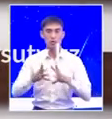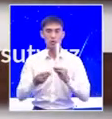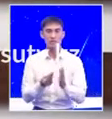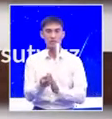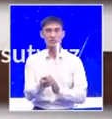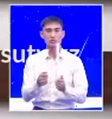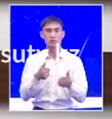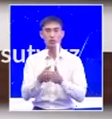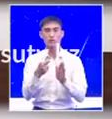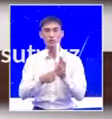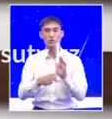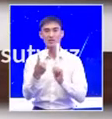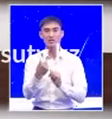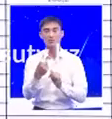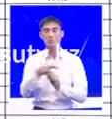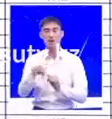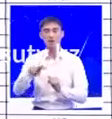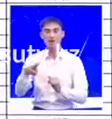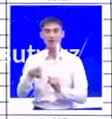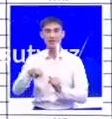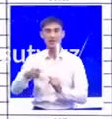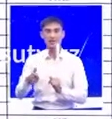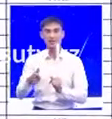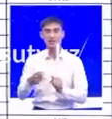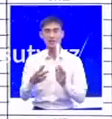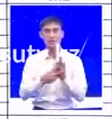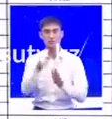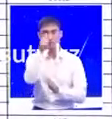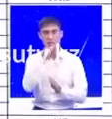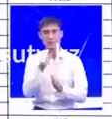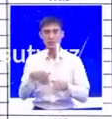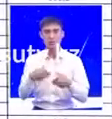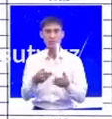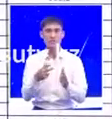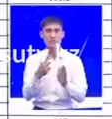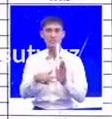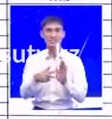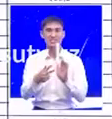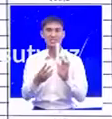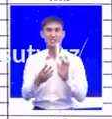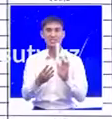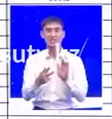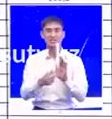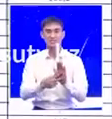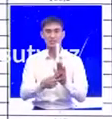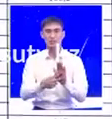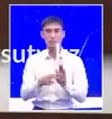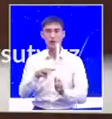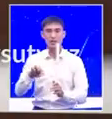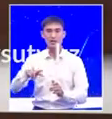до 811 миллиардов тенге. За весь месяц привлечено 37 миллиардов тенге или 45,6% годовому